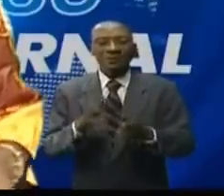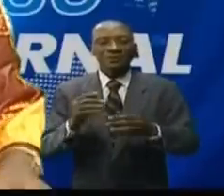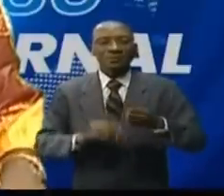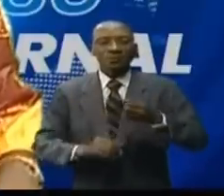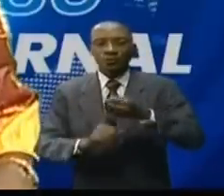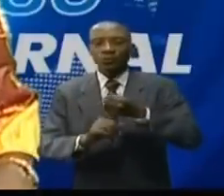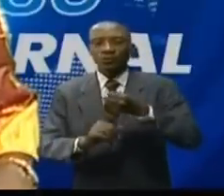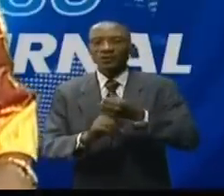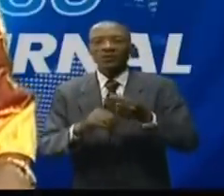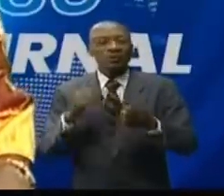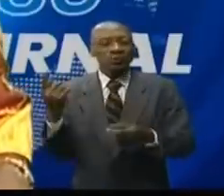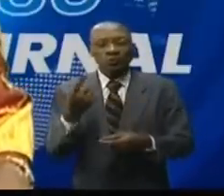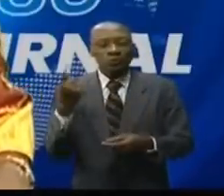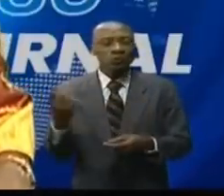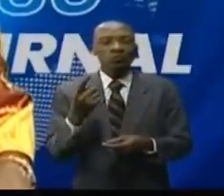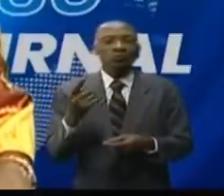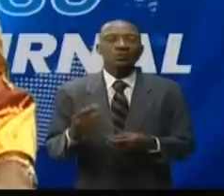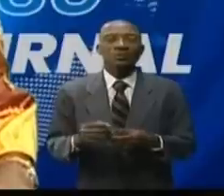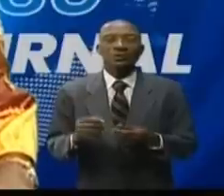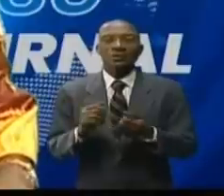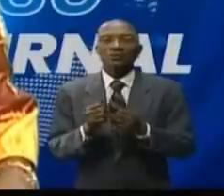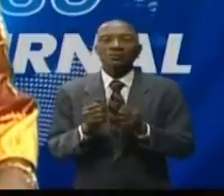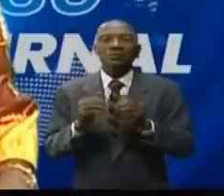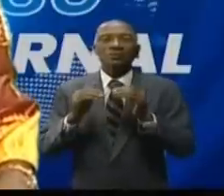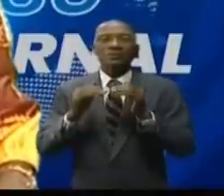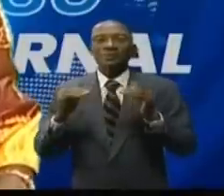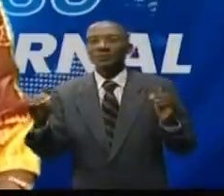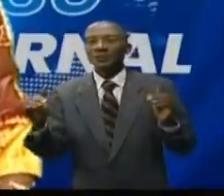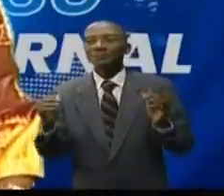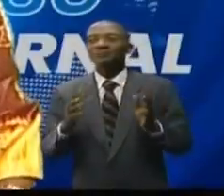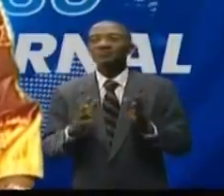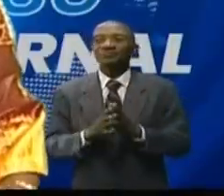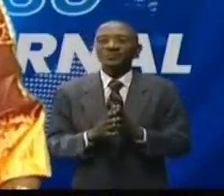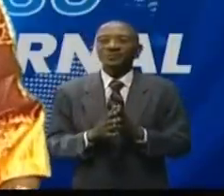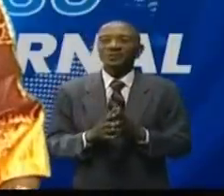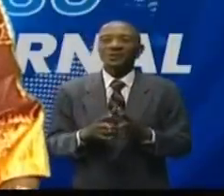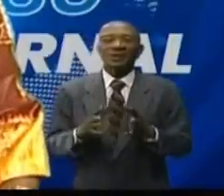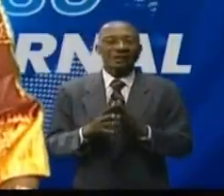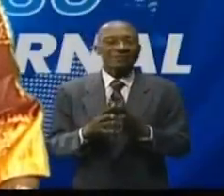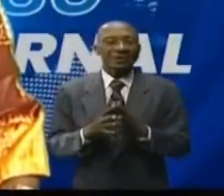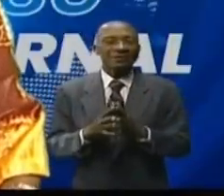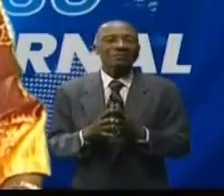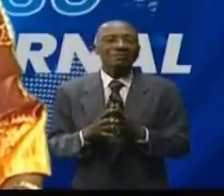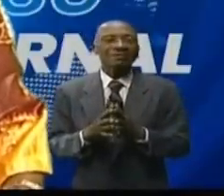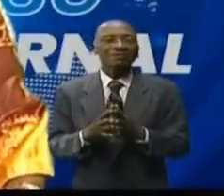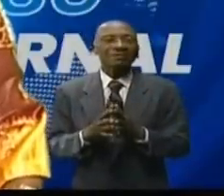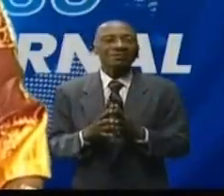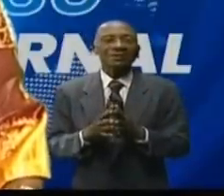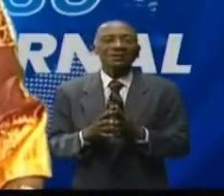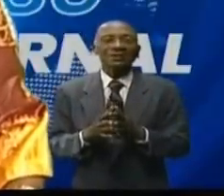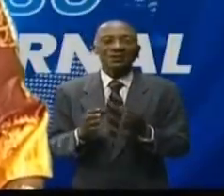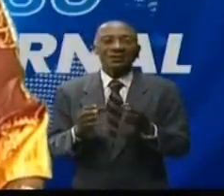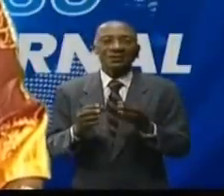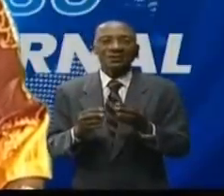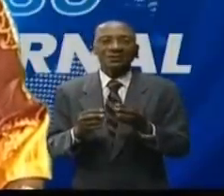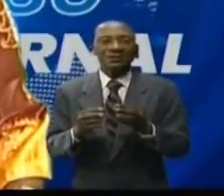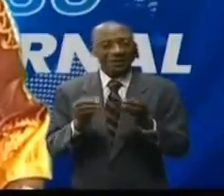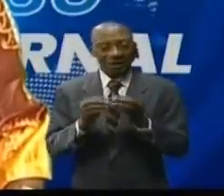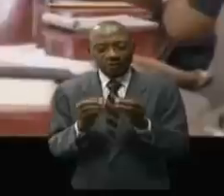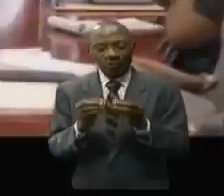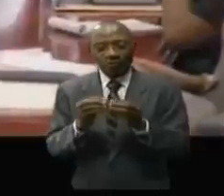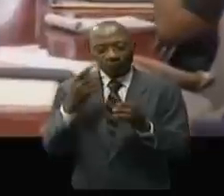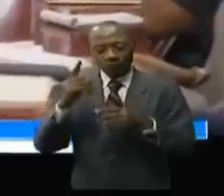Daniel Asselo, en a débattu avec le directeur de l'Office national de l'identification de la population. Les détails avec José